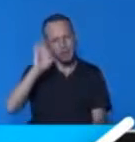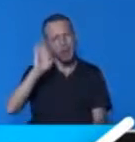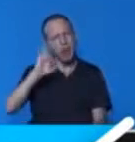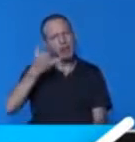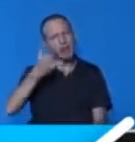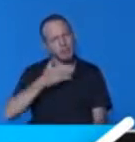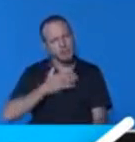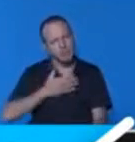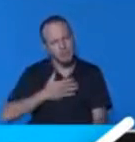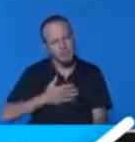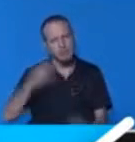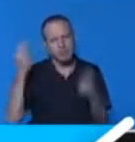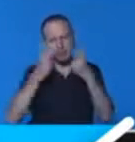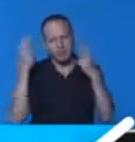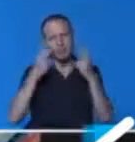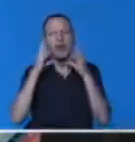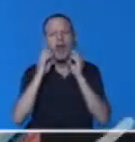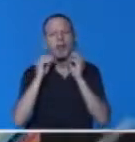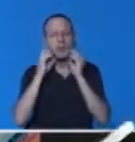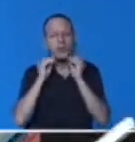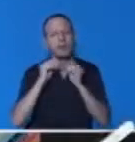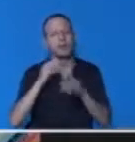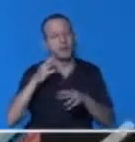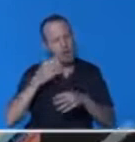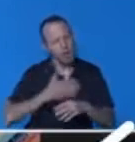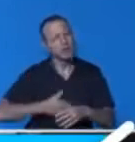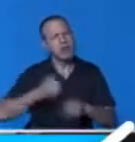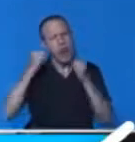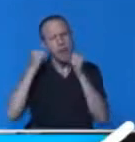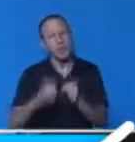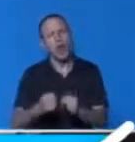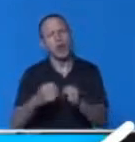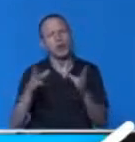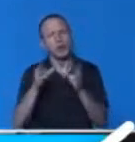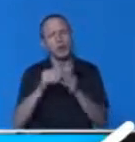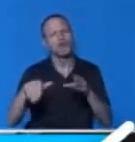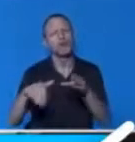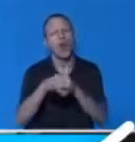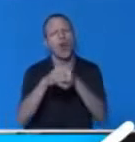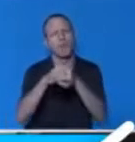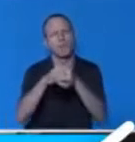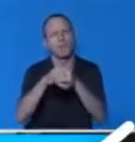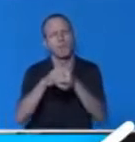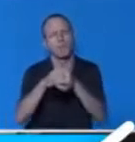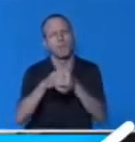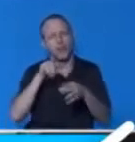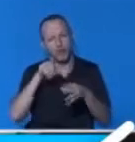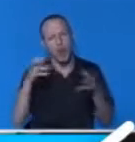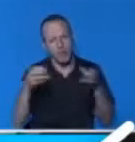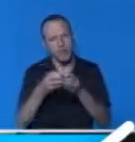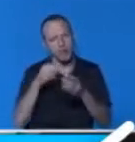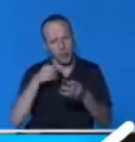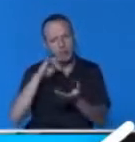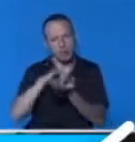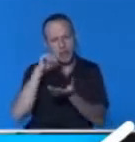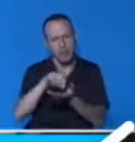לפחות בוודאי, בוודאי, יצחק רבין, חתר לביטחון באמצעות שלום. זאת המפלגה שאני נמצאת